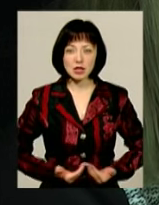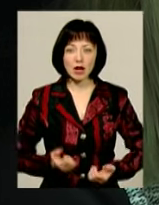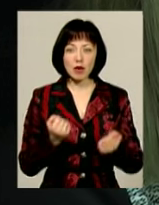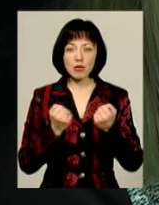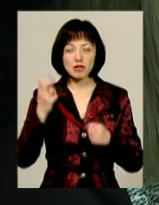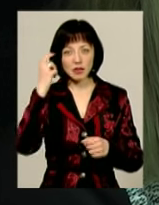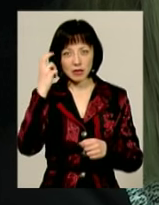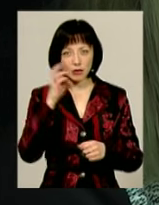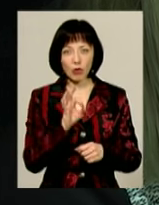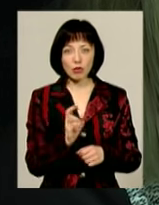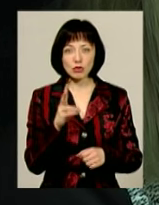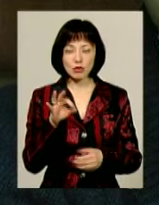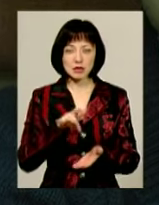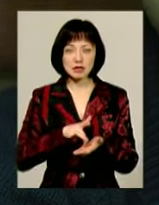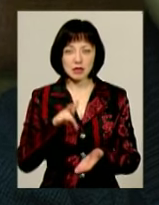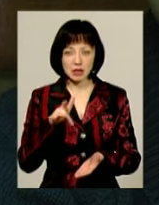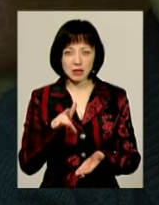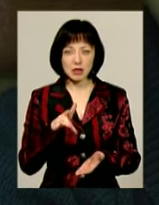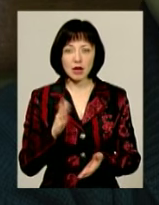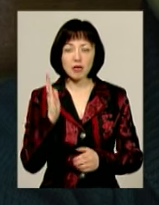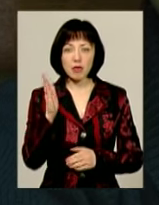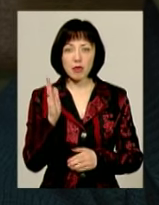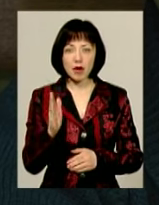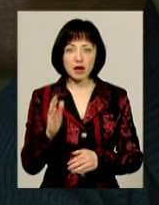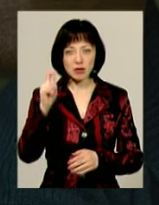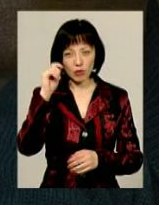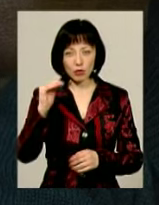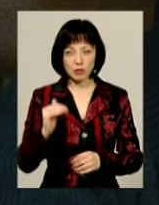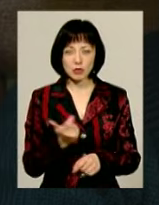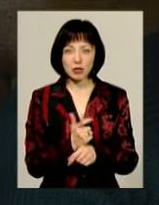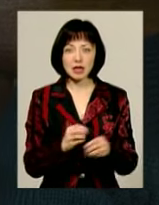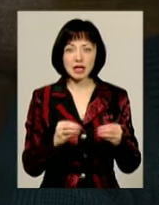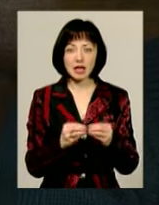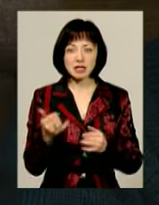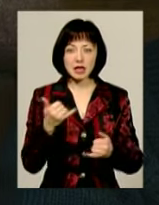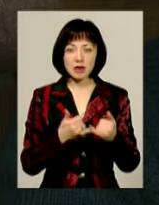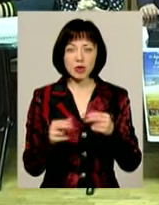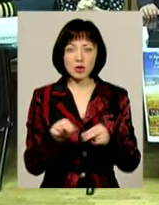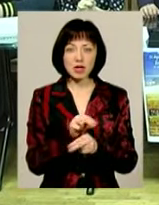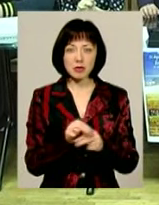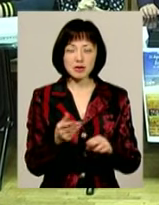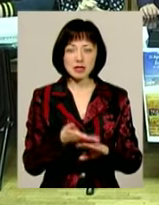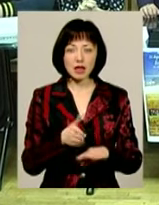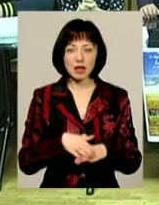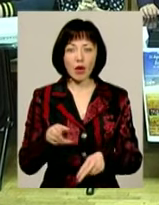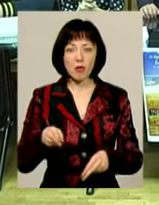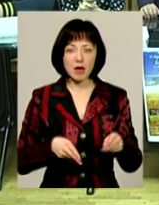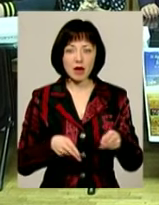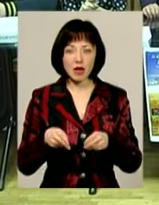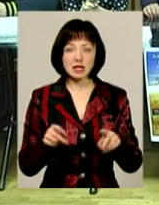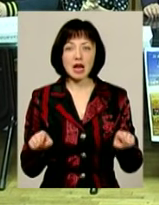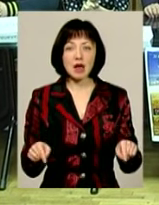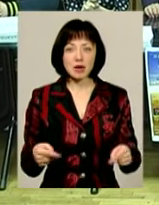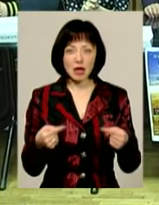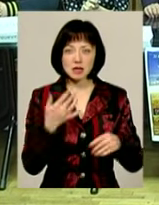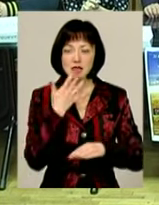борються в Київському онкологічному центрі. Попереду в маленького волонтера понад 10 хіміотерапій, складна операція та